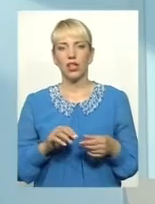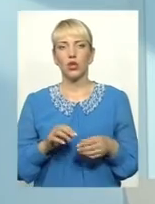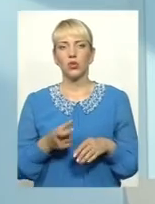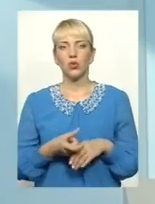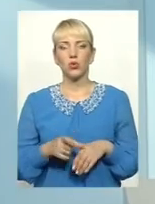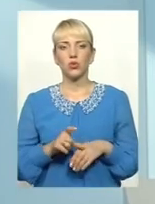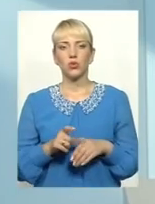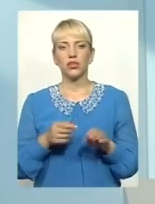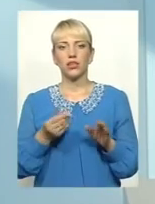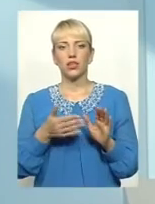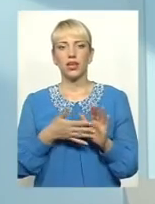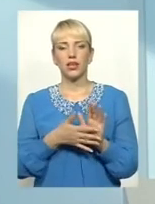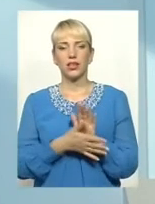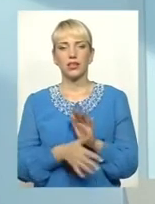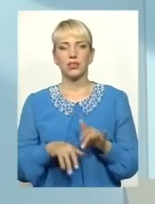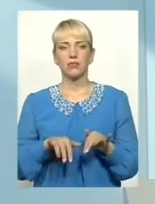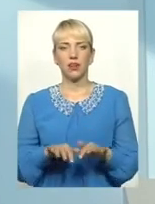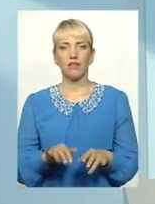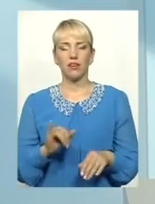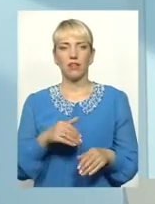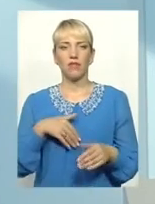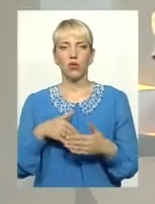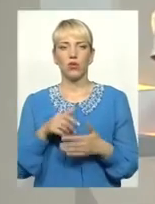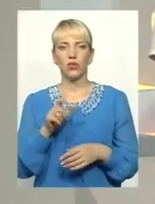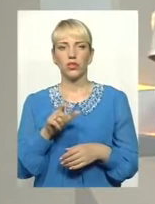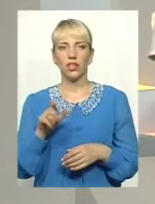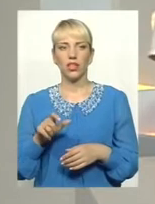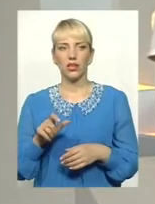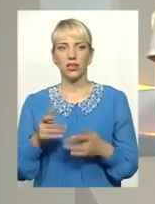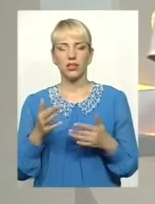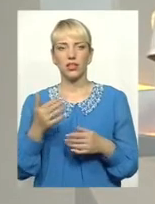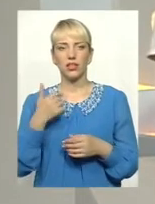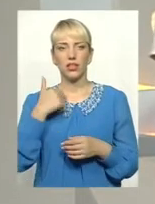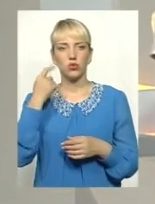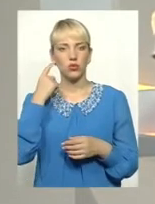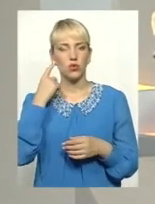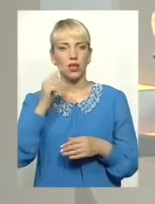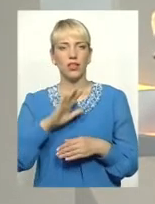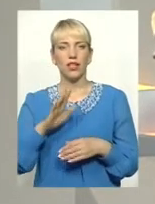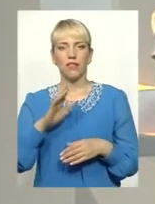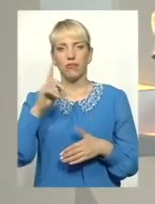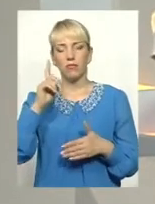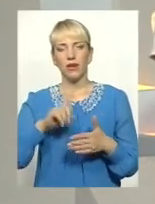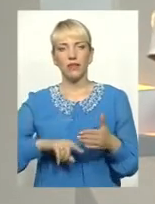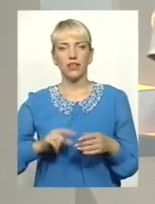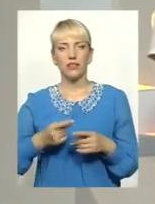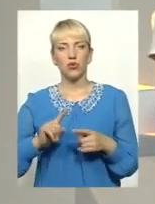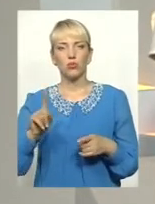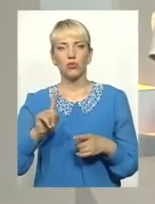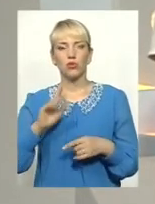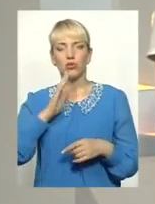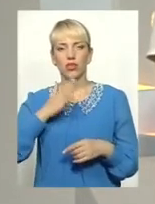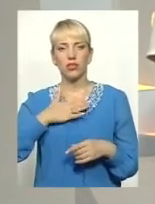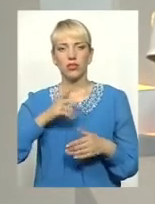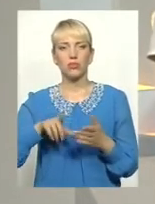затратна справа. І волонтери, ну, наскільки я чула, не завжди впевнені у тому, чи наш міський